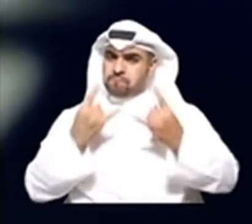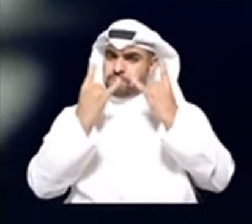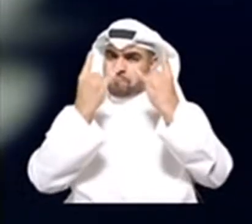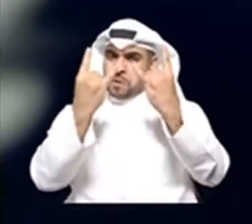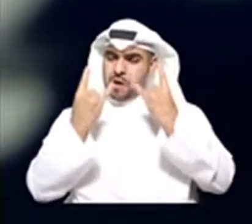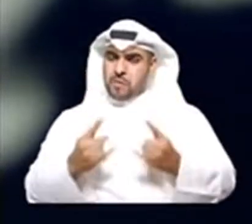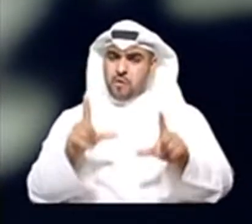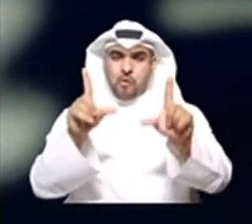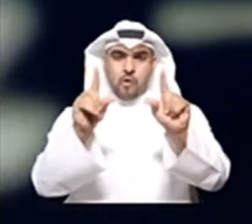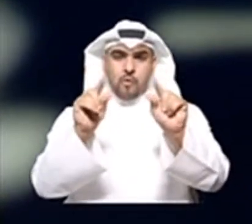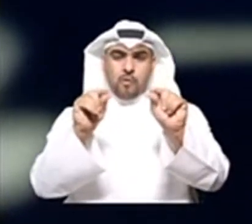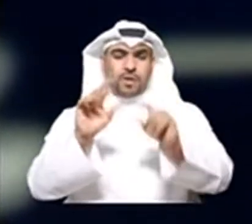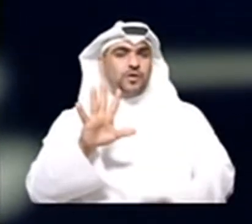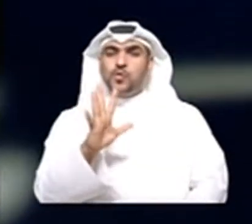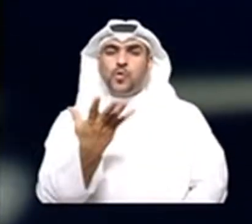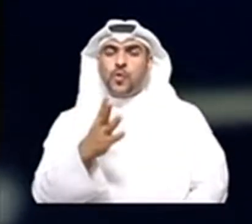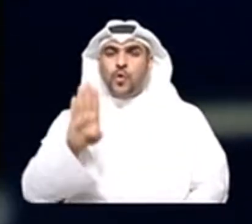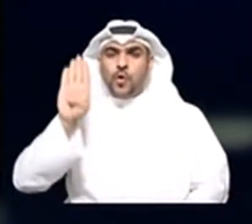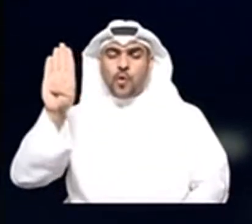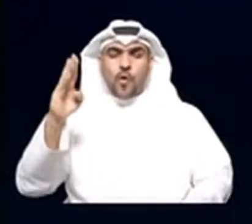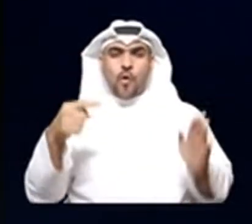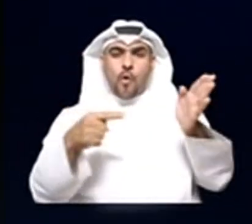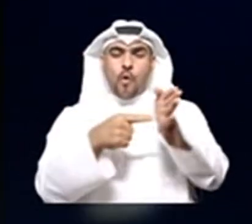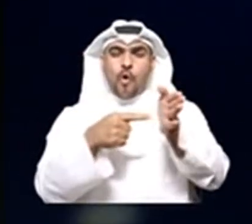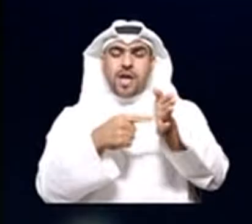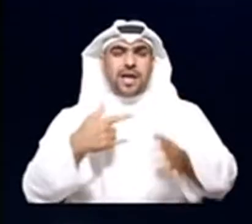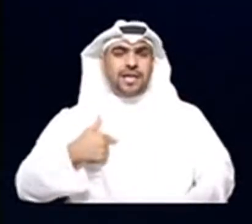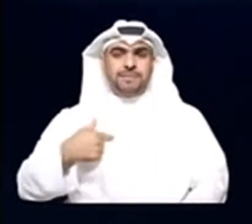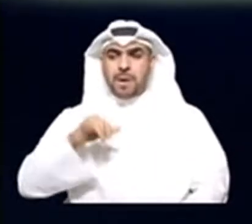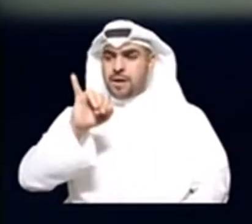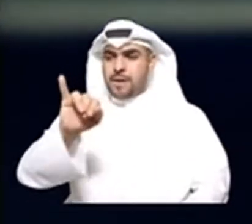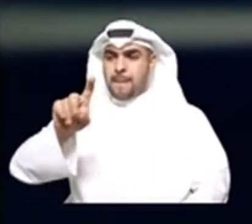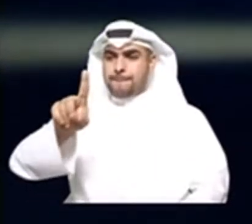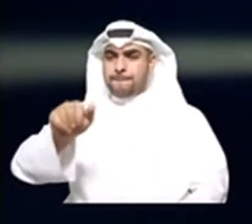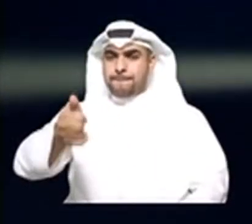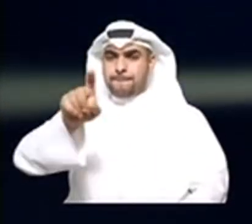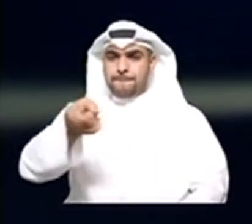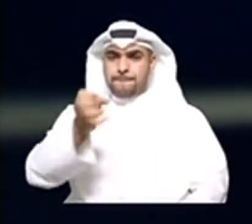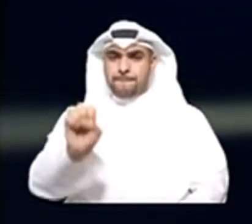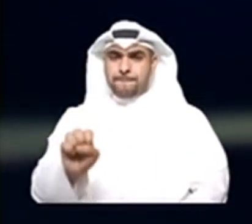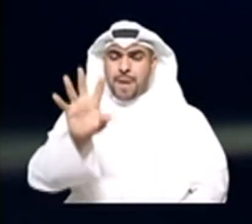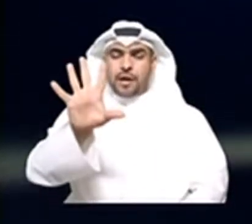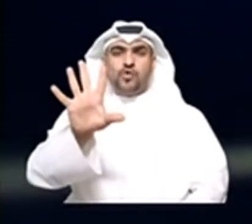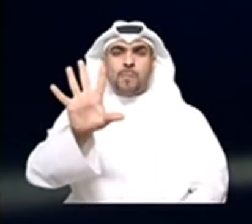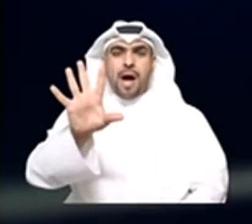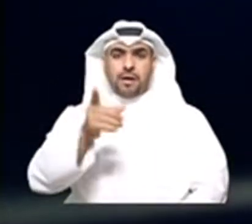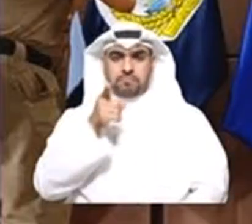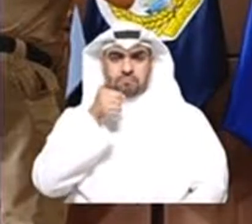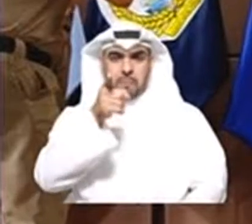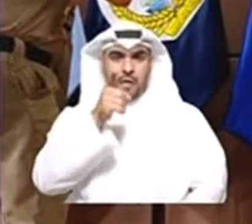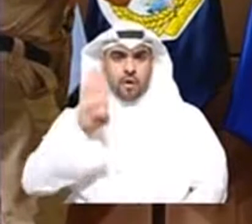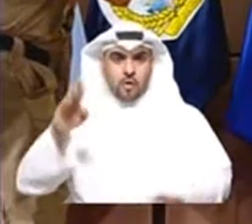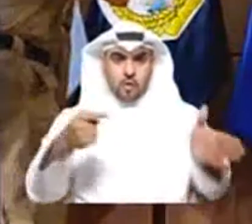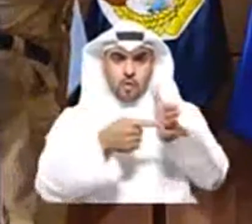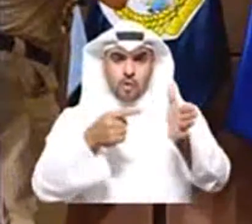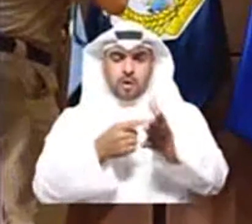الذي وصلت إليه كلية مبارك العبدالله للقيادة والأركان المشتركة، والذي يضاهي أرقى الكليات الأكاديمية